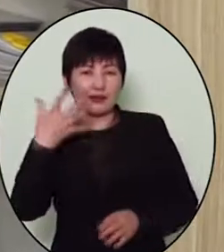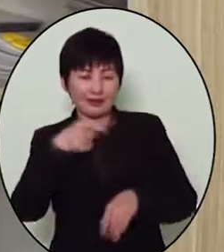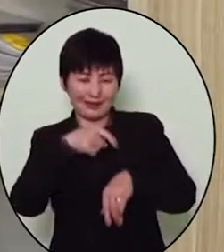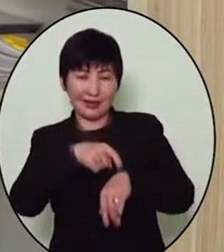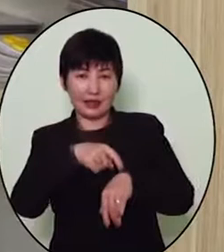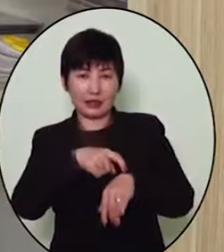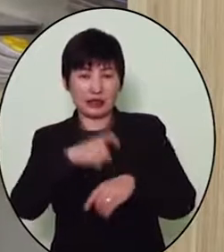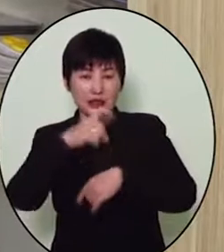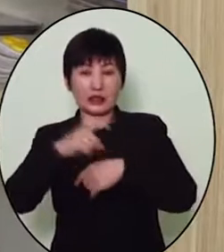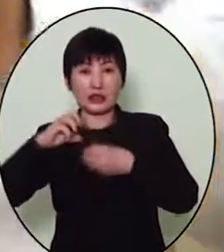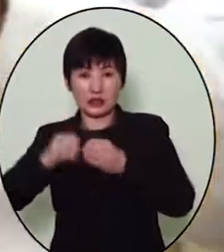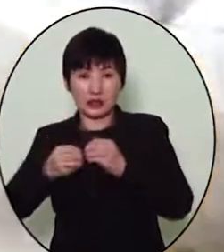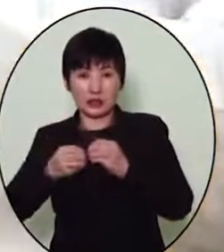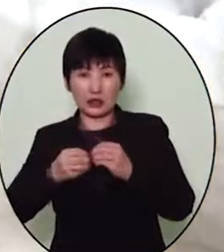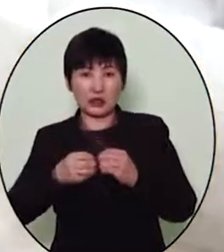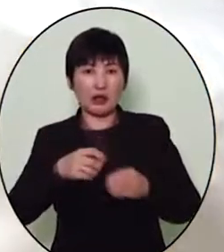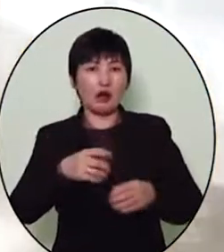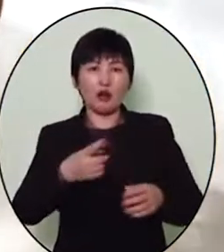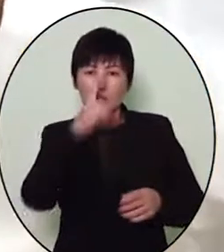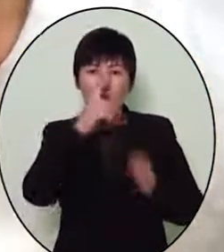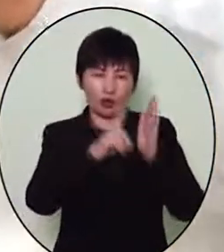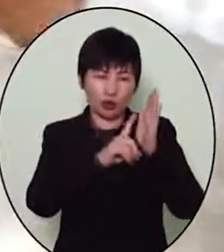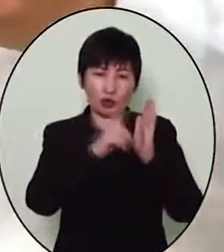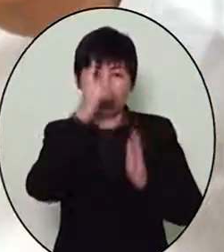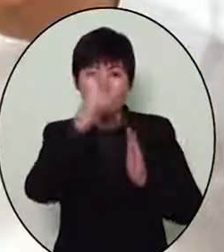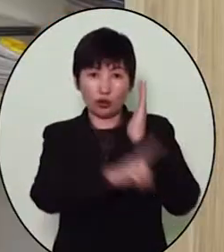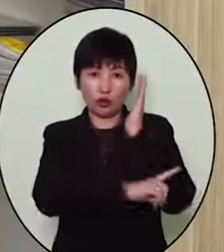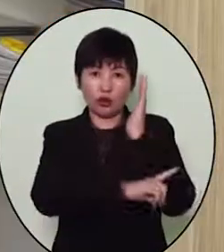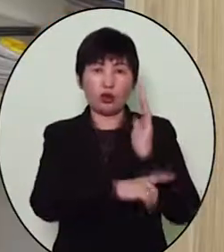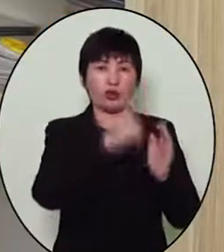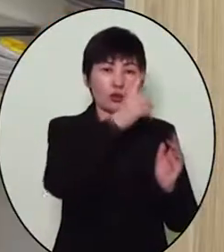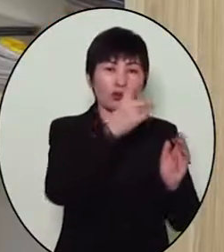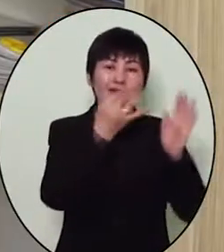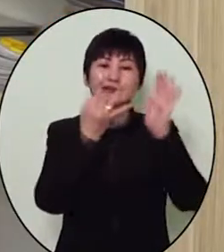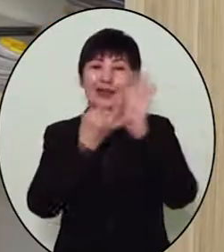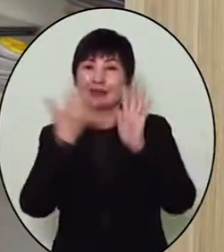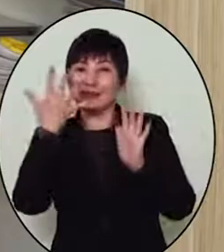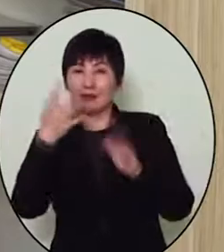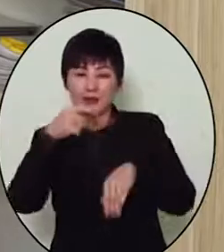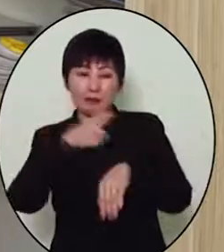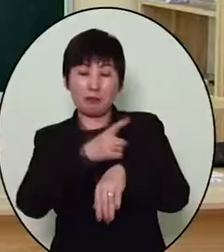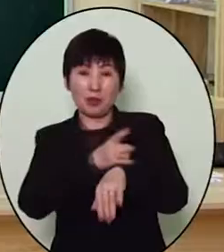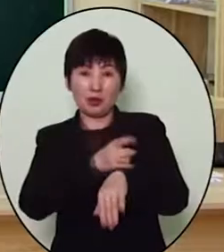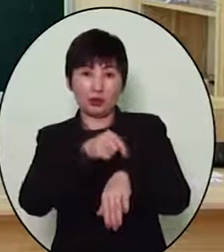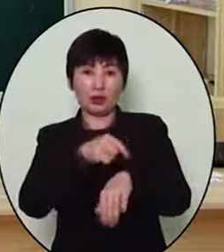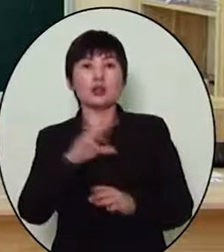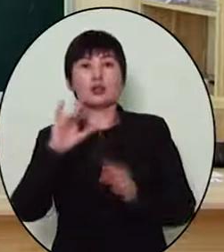буюу хичээлийн цагаар бодвол бид өдөрт 175 минут суудаг.